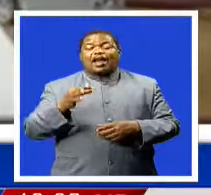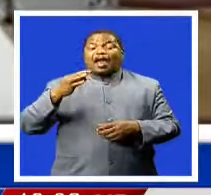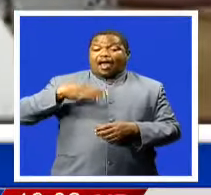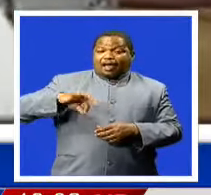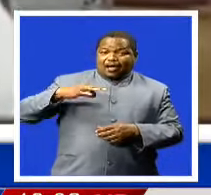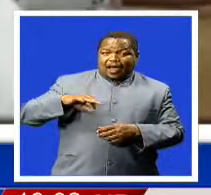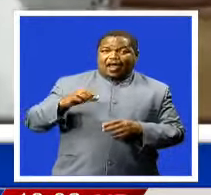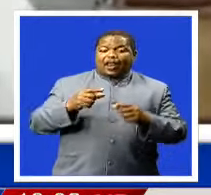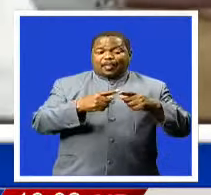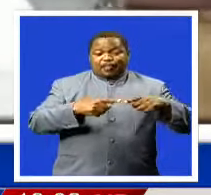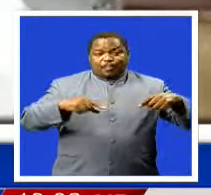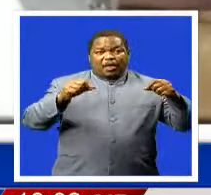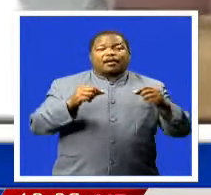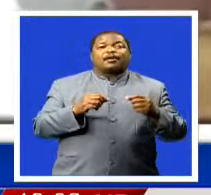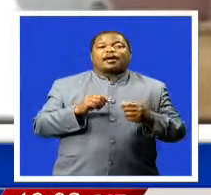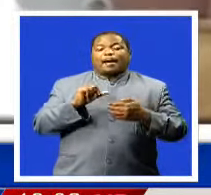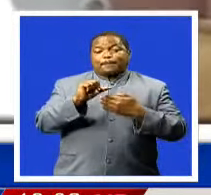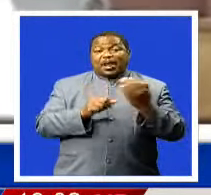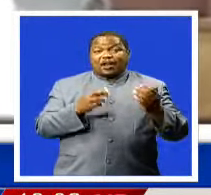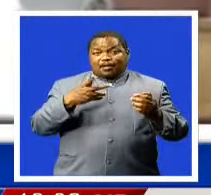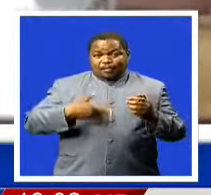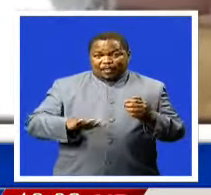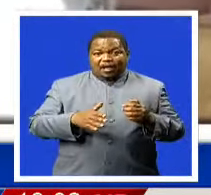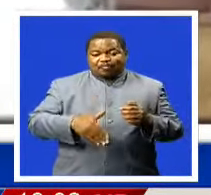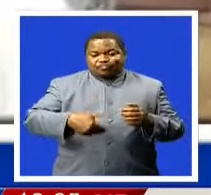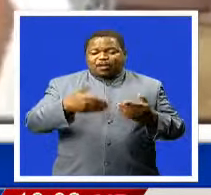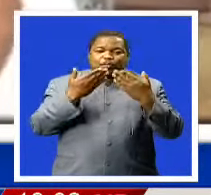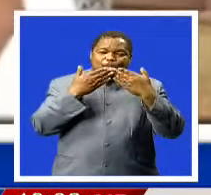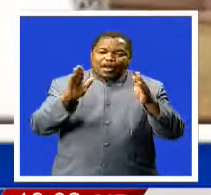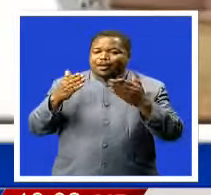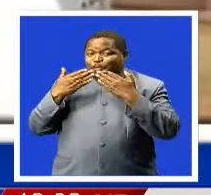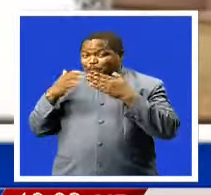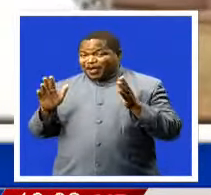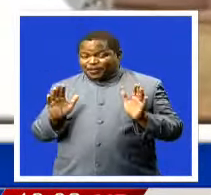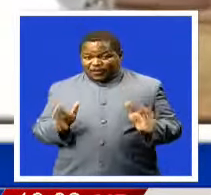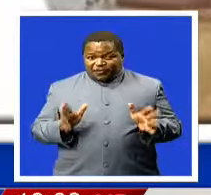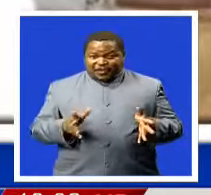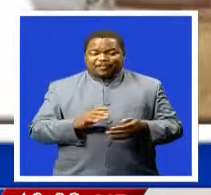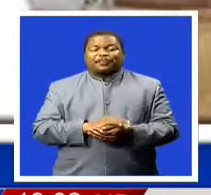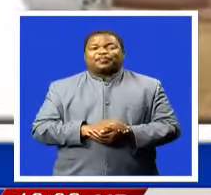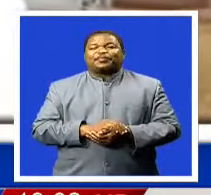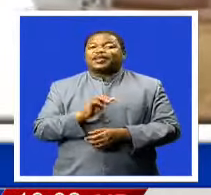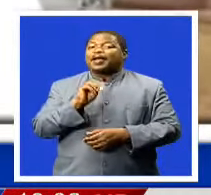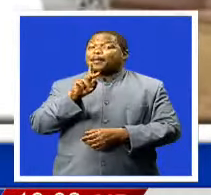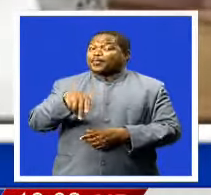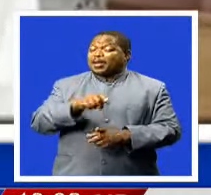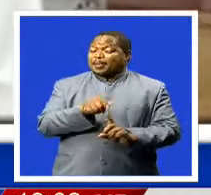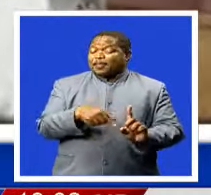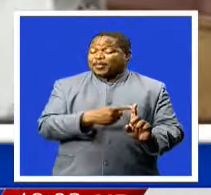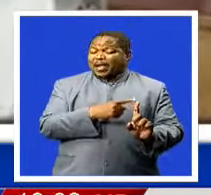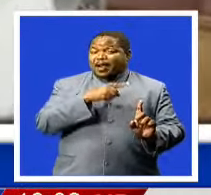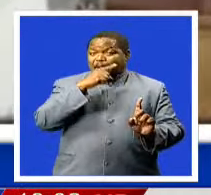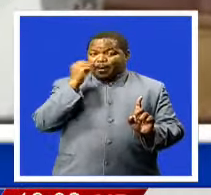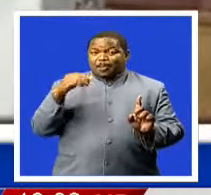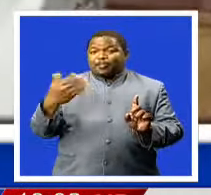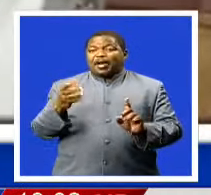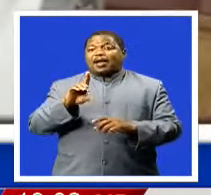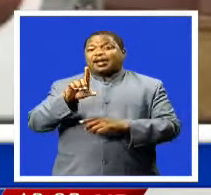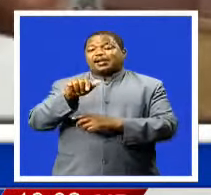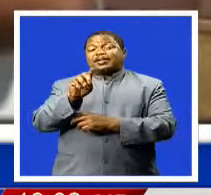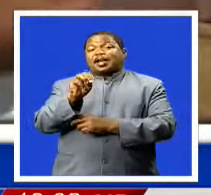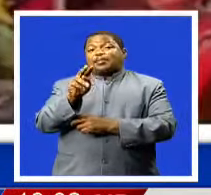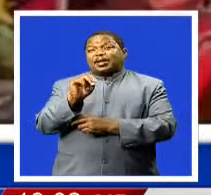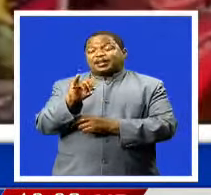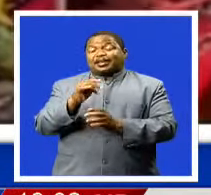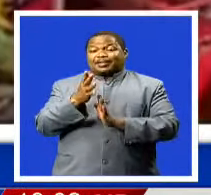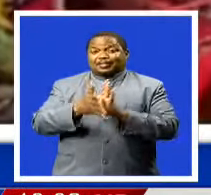pads. Ethula letinhlelo lilunga lephalamende lenkundla yasenzingeni umhlonishwa Lutho Dlamini uthi letinhlelo